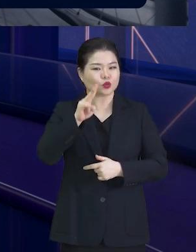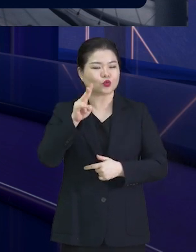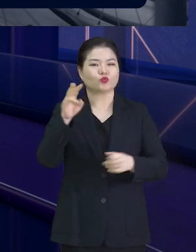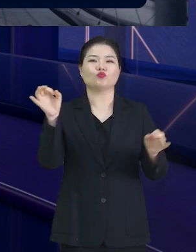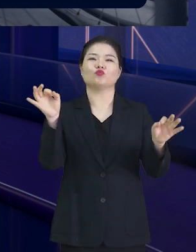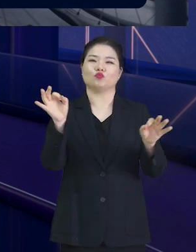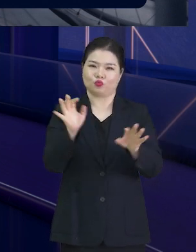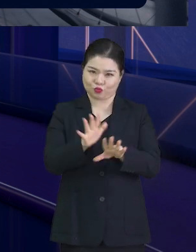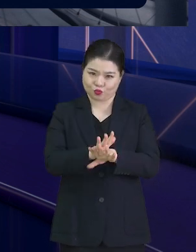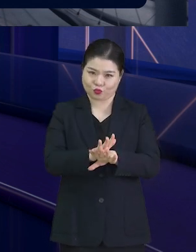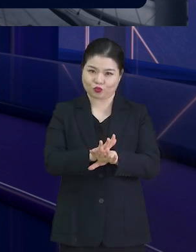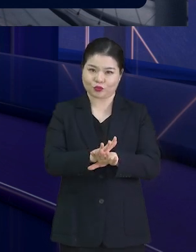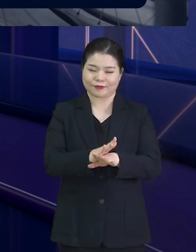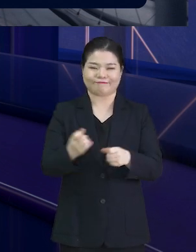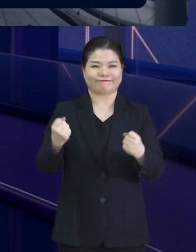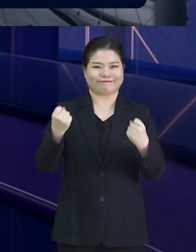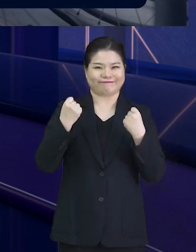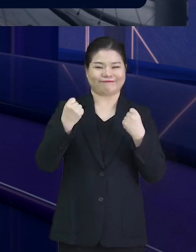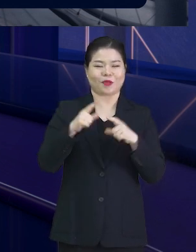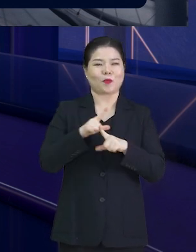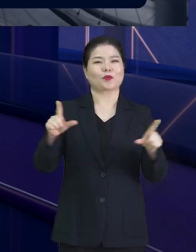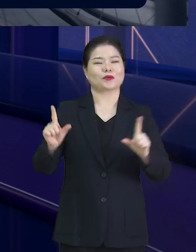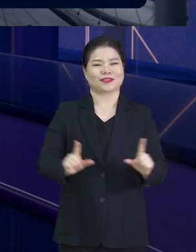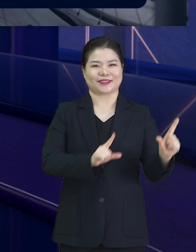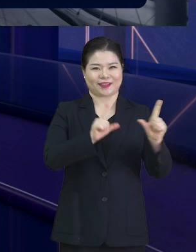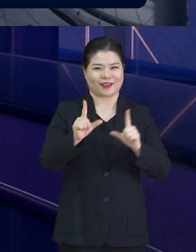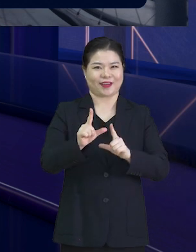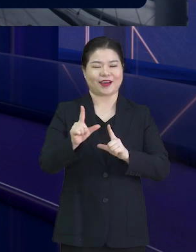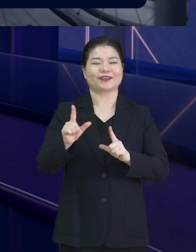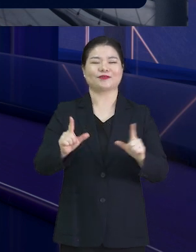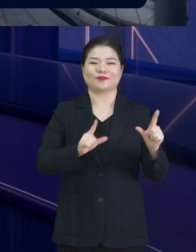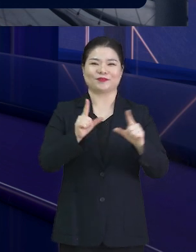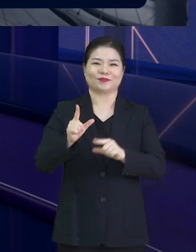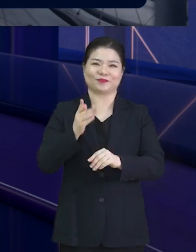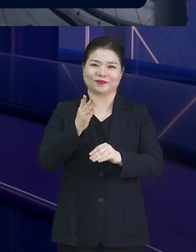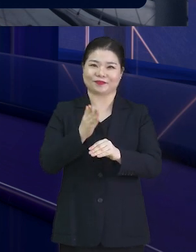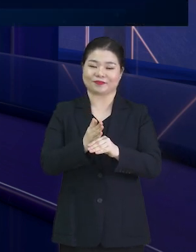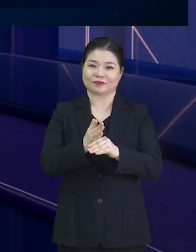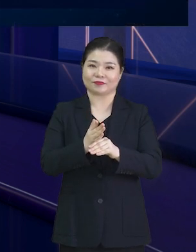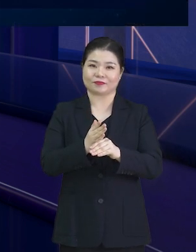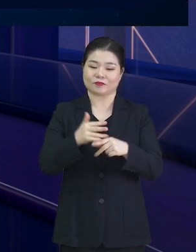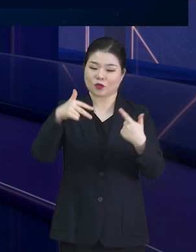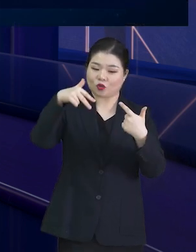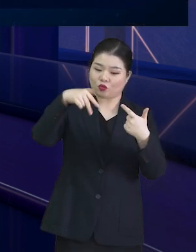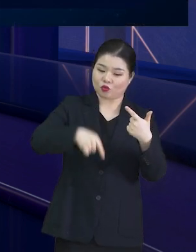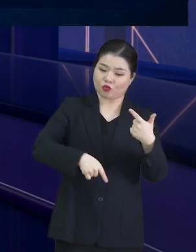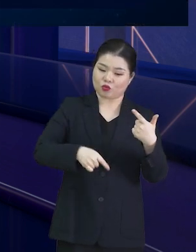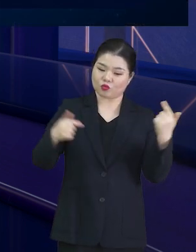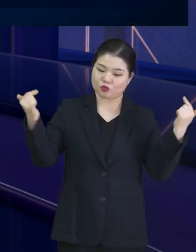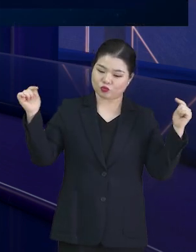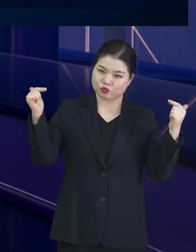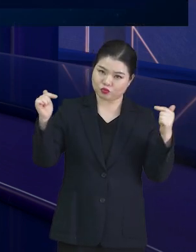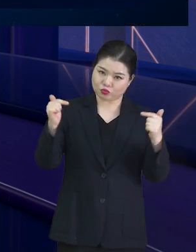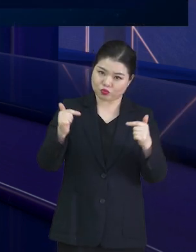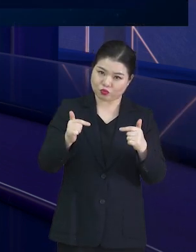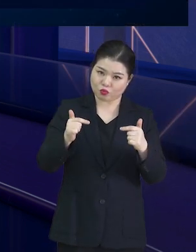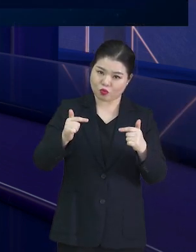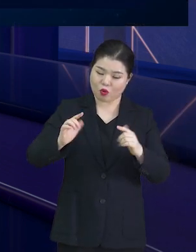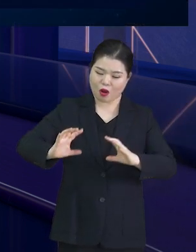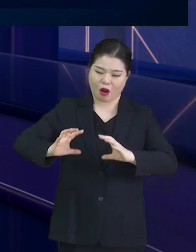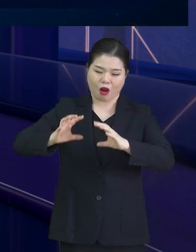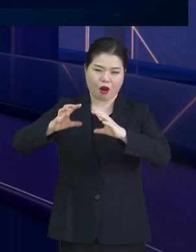후 증상이 사라져서 건강하게 일상을 보내고 있습니다. 6주 연속 감소세를 보이던 전